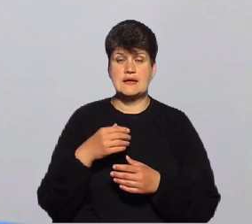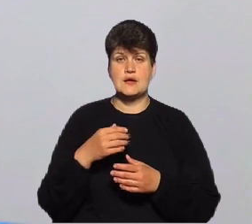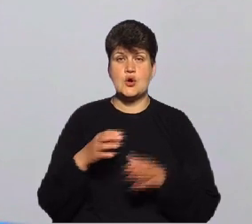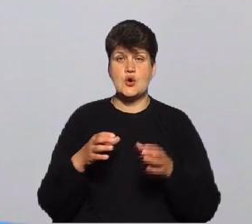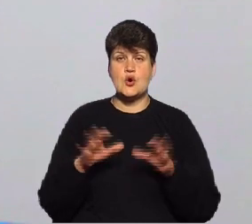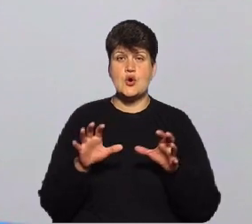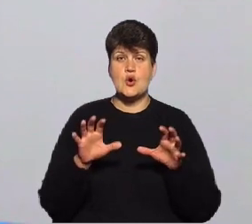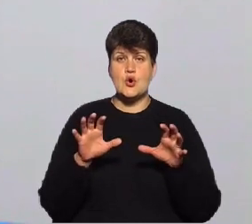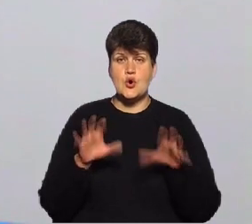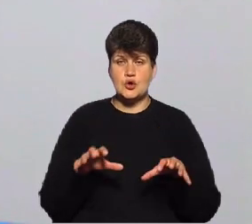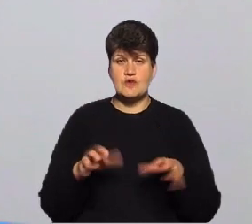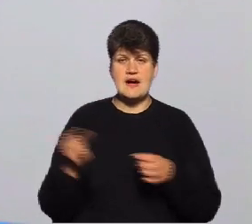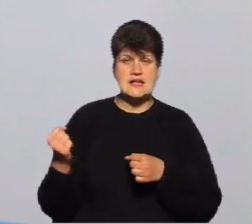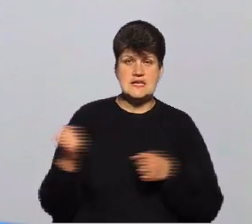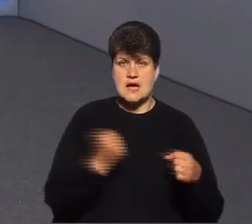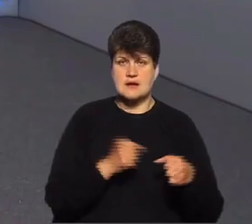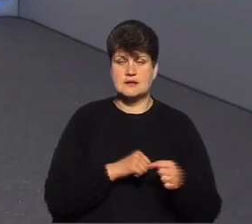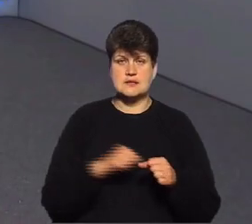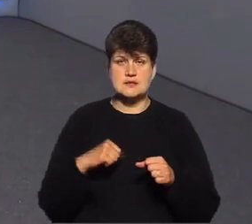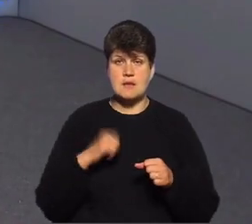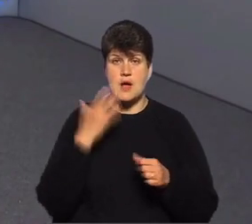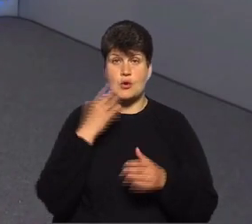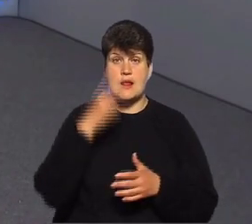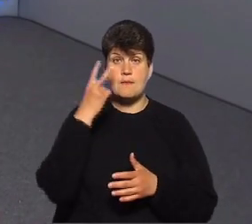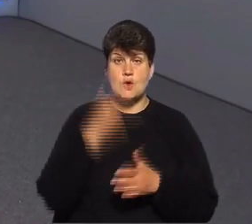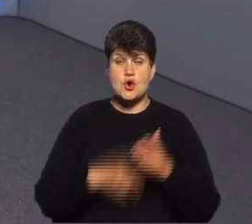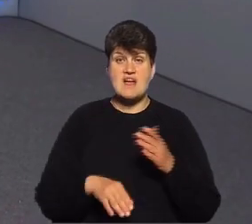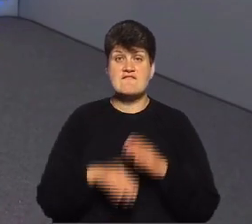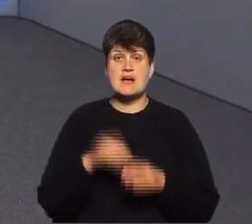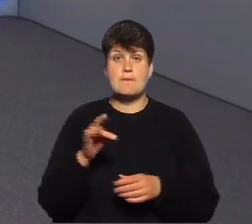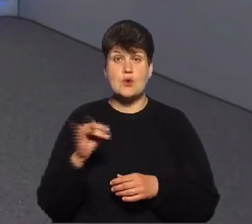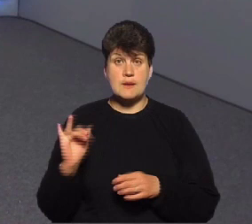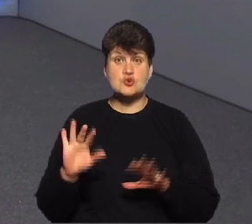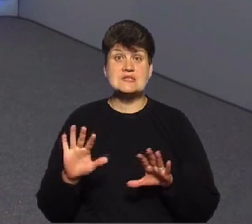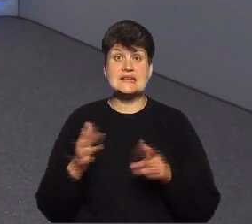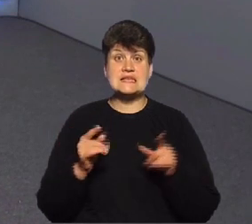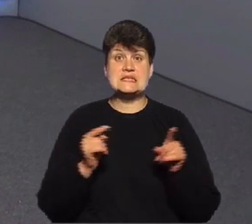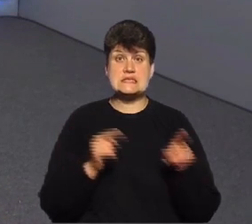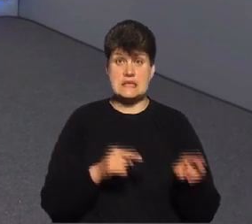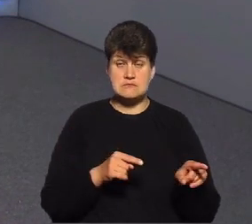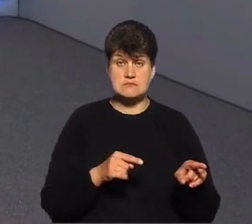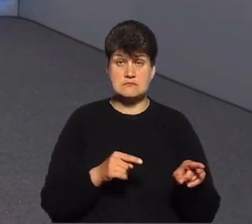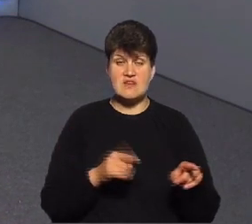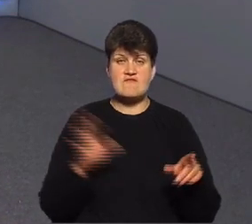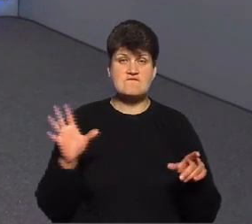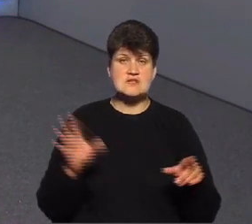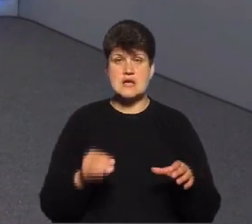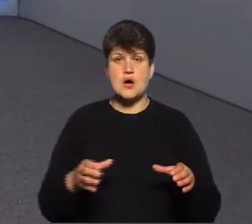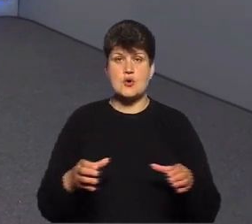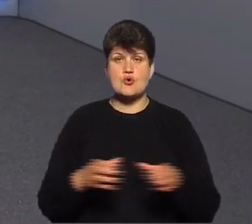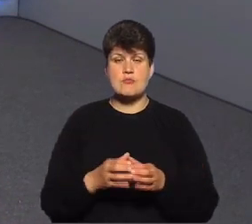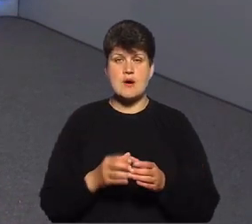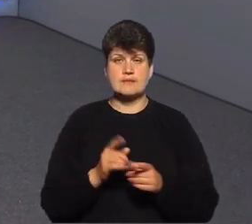голова громади тягне все на собі, і коли він програє вибори, або, наприклад, щось стається з ним, вся громада мусить перебудовуватись заново.